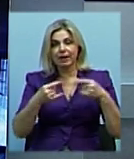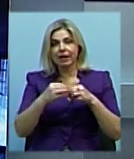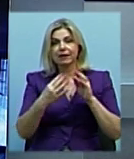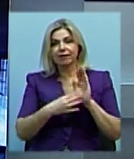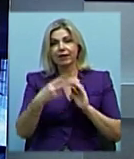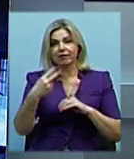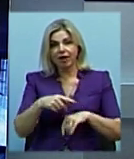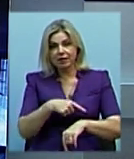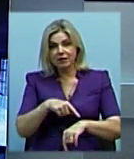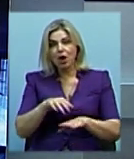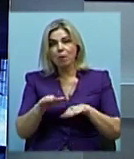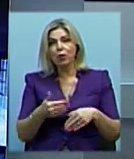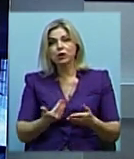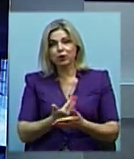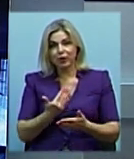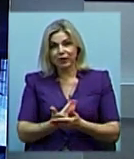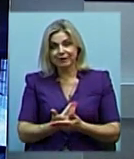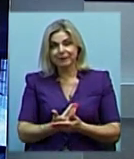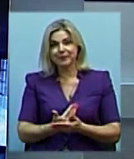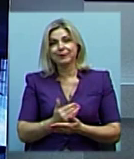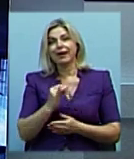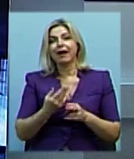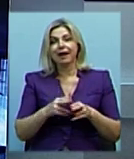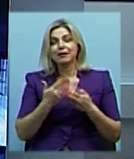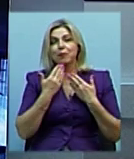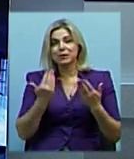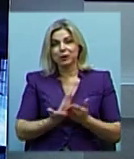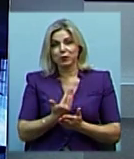19:20 одразу після новин, тож не пропустіть. І це були